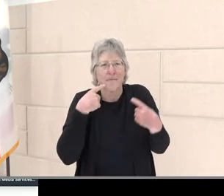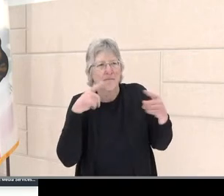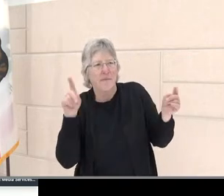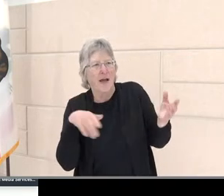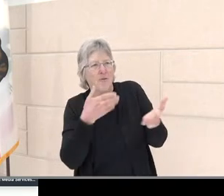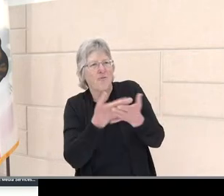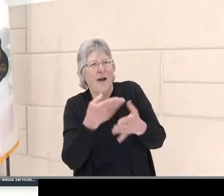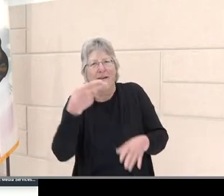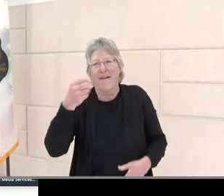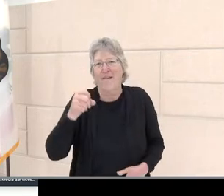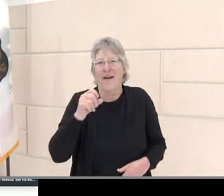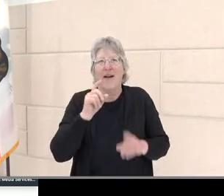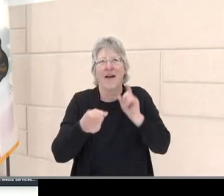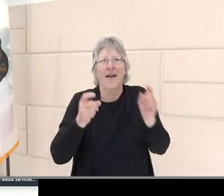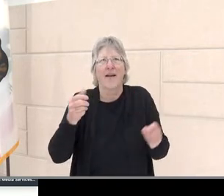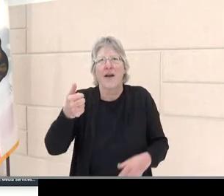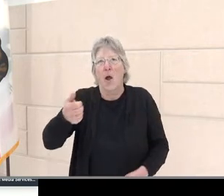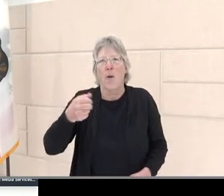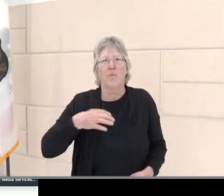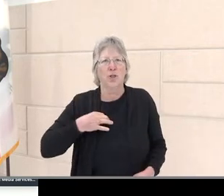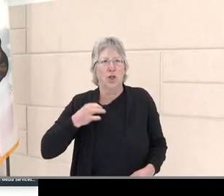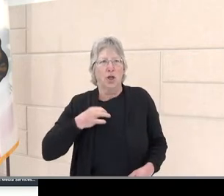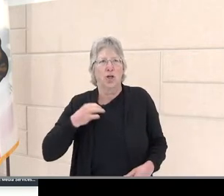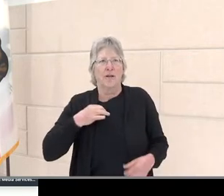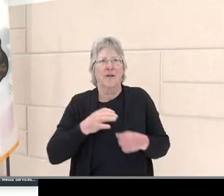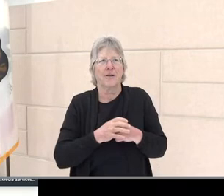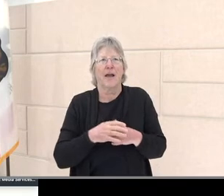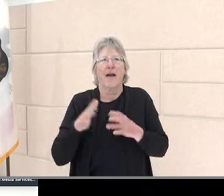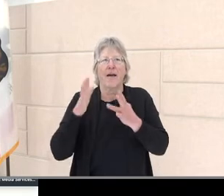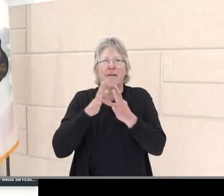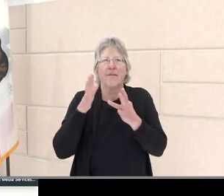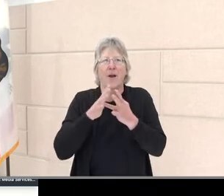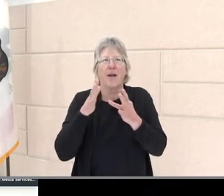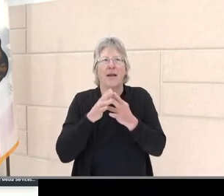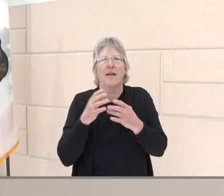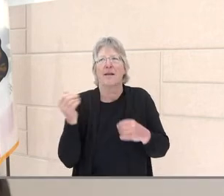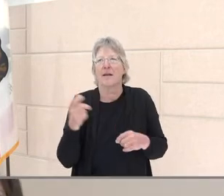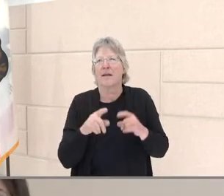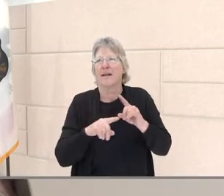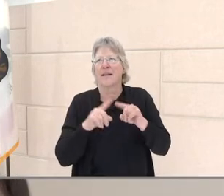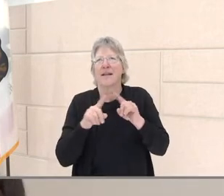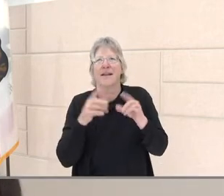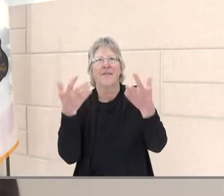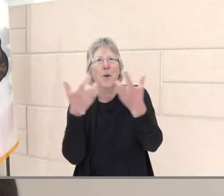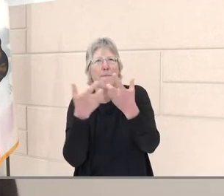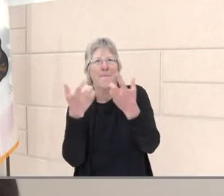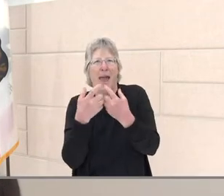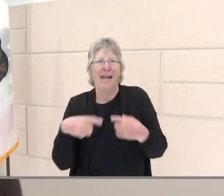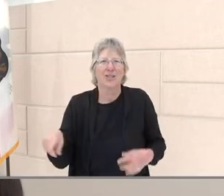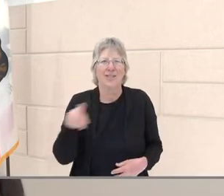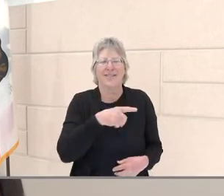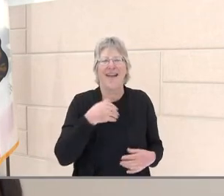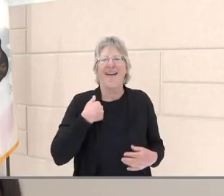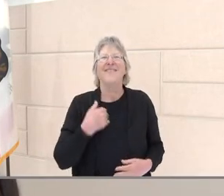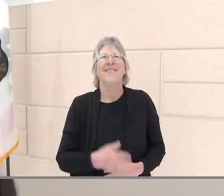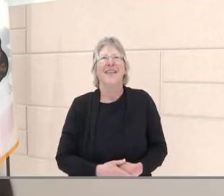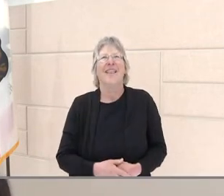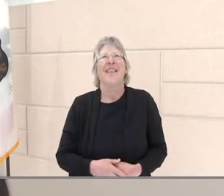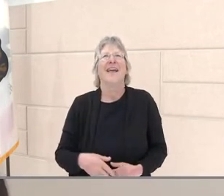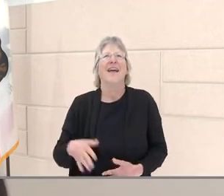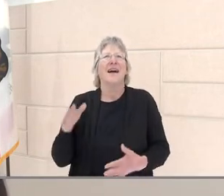ចំណីដើម្បីអបអរសាទរពួកគេចូលសាលារៀនថ្នាក់ក្នុងឆ្នាំដំបូងរួមទាំ